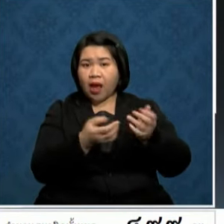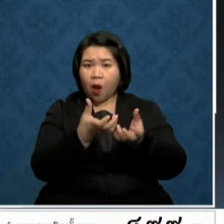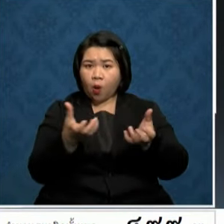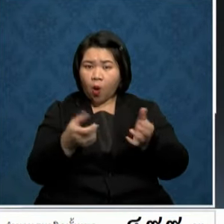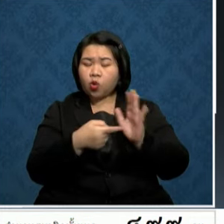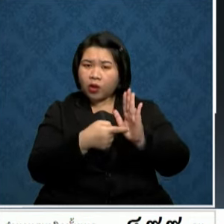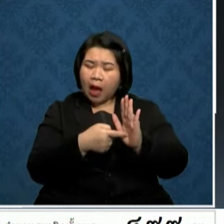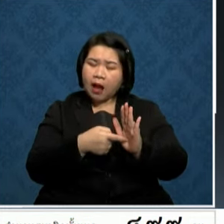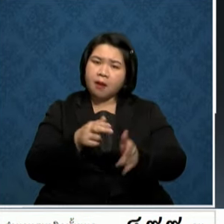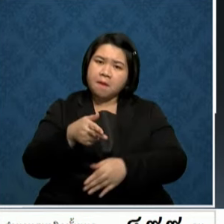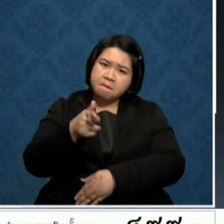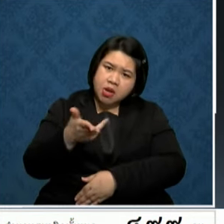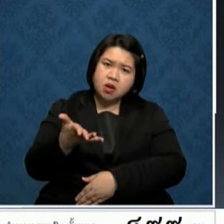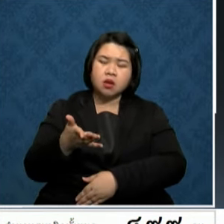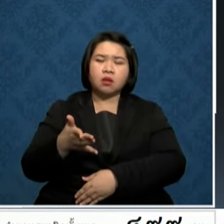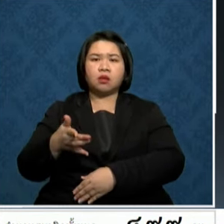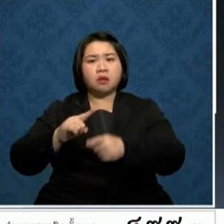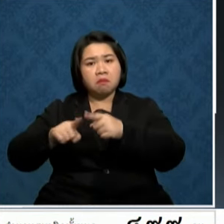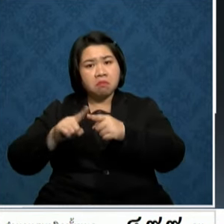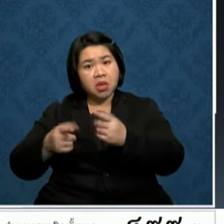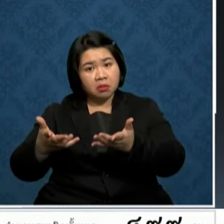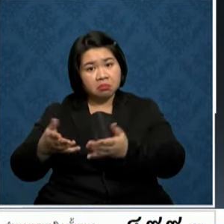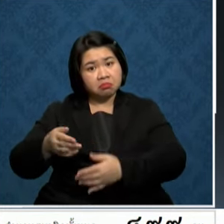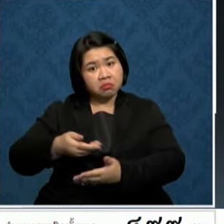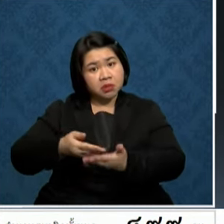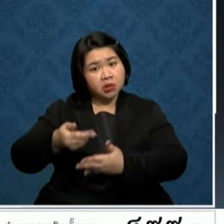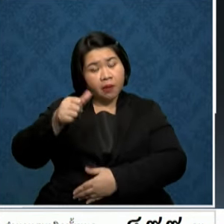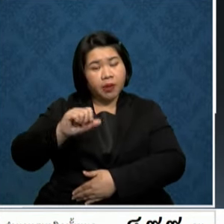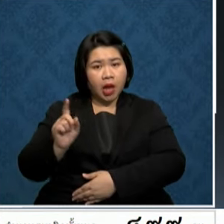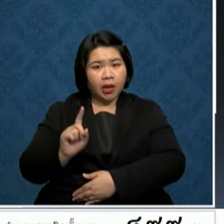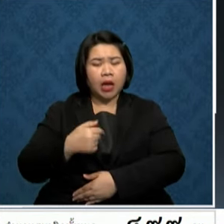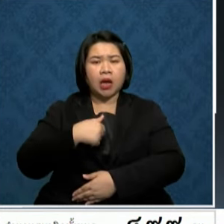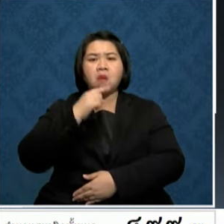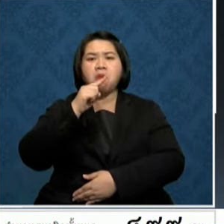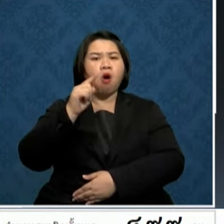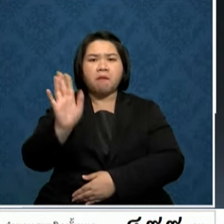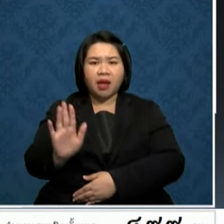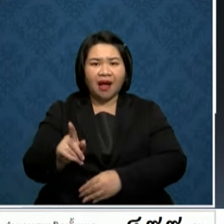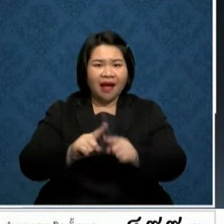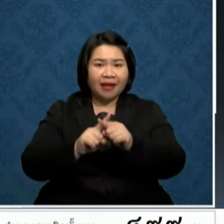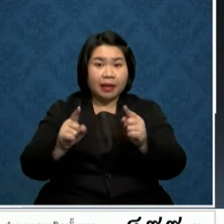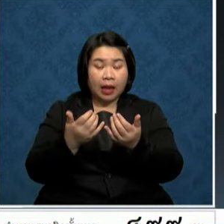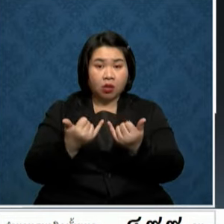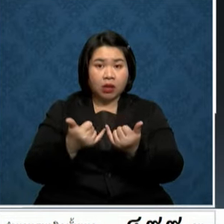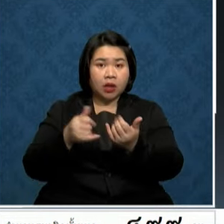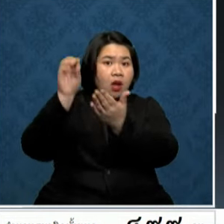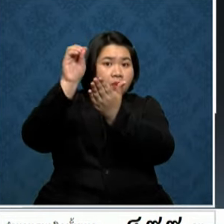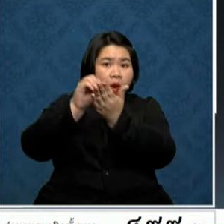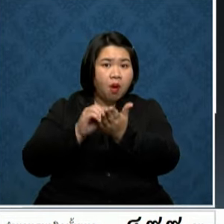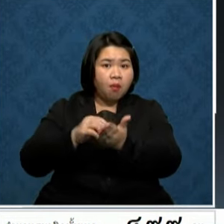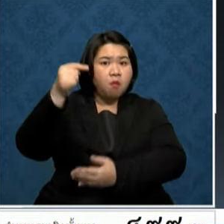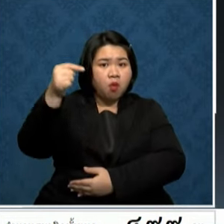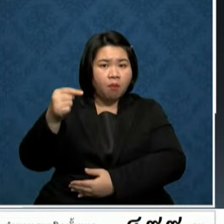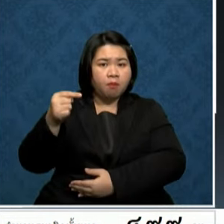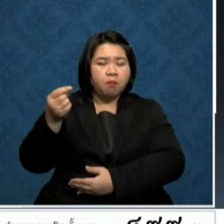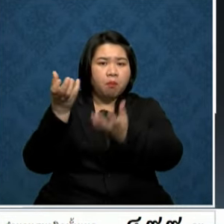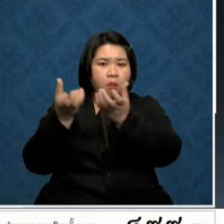เช่นอาวุธยโปกรนี้ควรจะซื้อได้หอไม่ได้โดยหกคดเรากตบอกวาไม่ได้แต่วายัไมได้บันจุอยในเรื่องของ Negative List